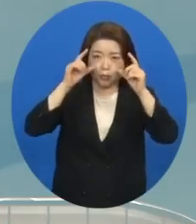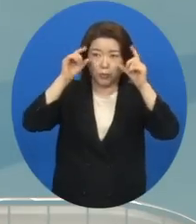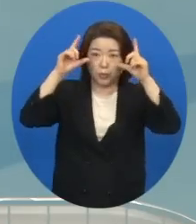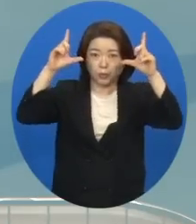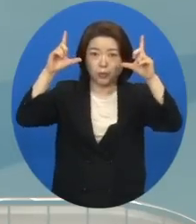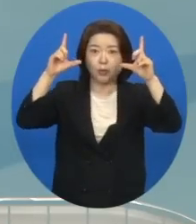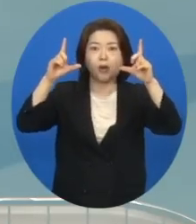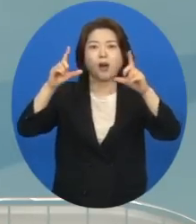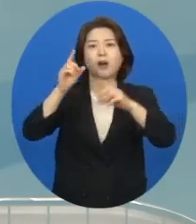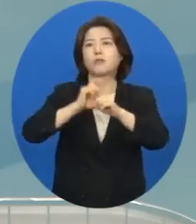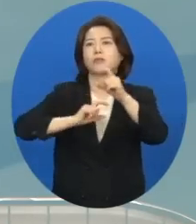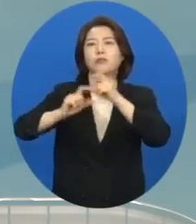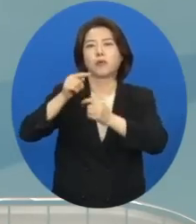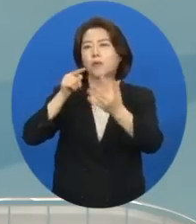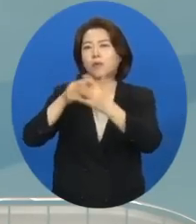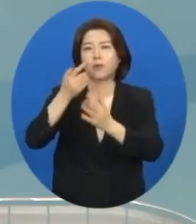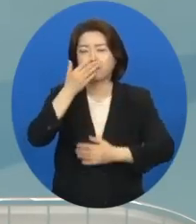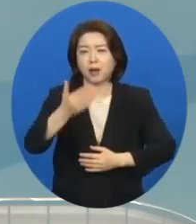해 주셨어요.